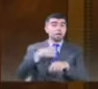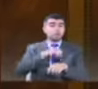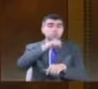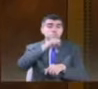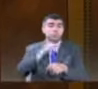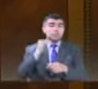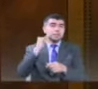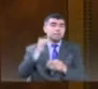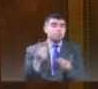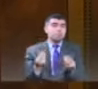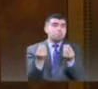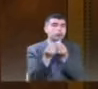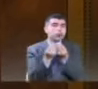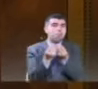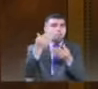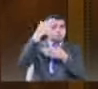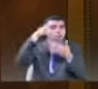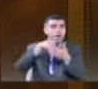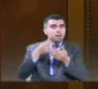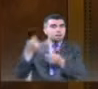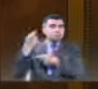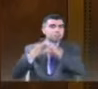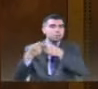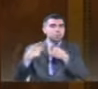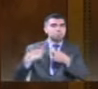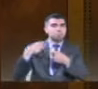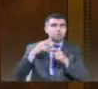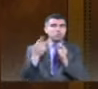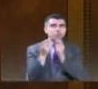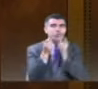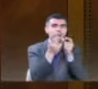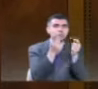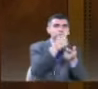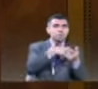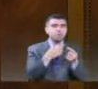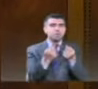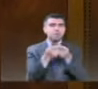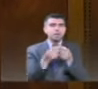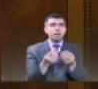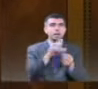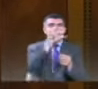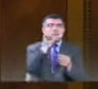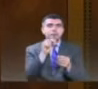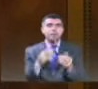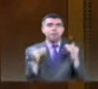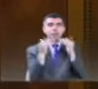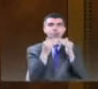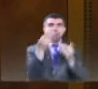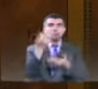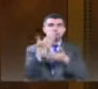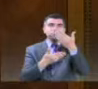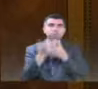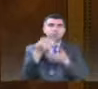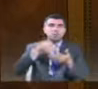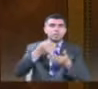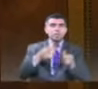على العمل سويا مع المغرب للاستثمار والتعاون في مختلف المجالات الاقتصادية والتنموية مع الدول الأفريقية الصديقة والشقيقة، مما